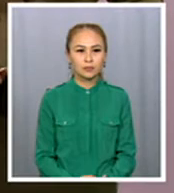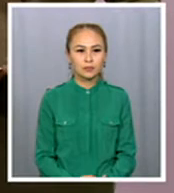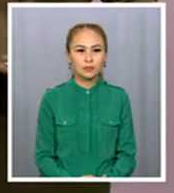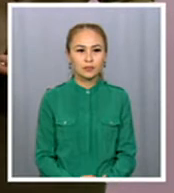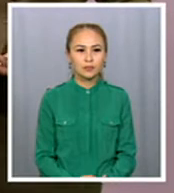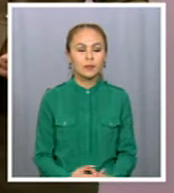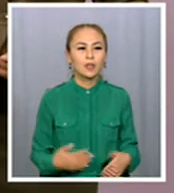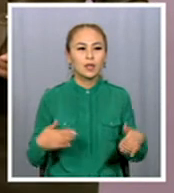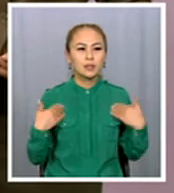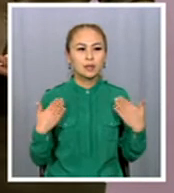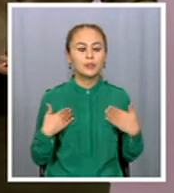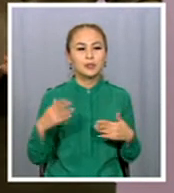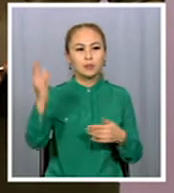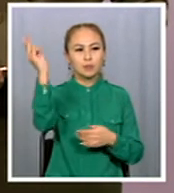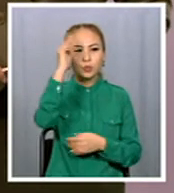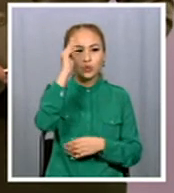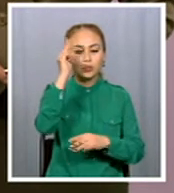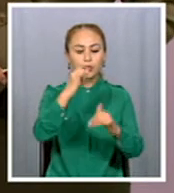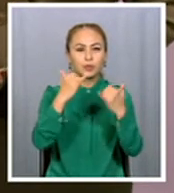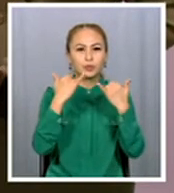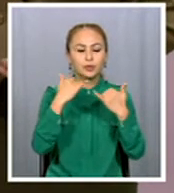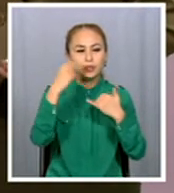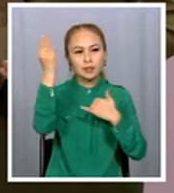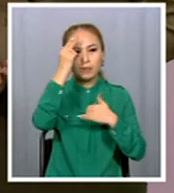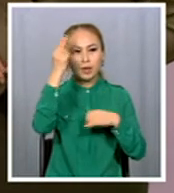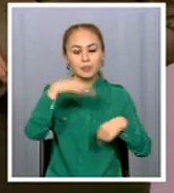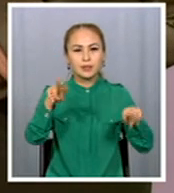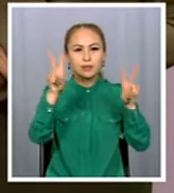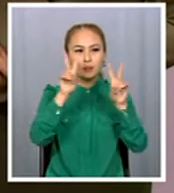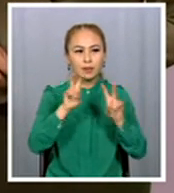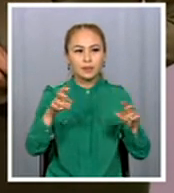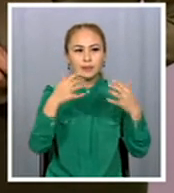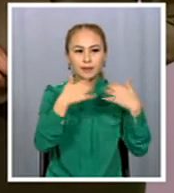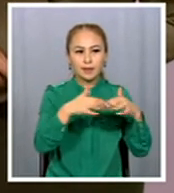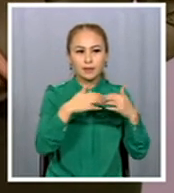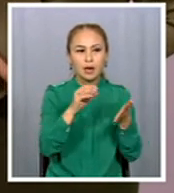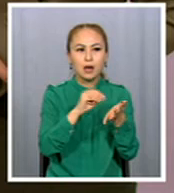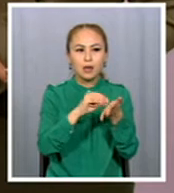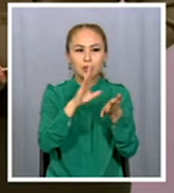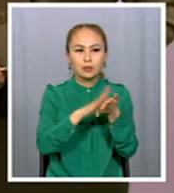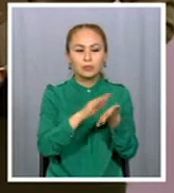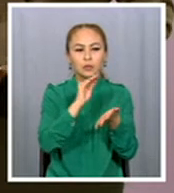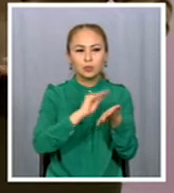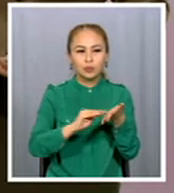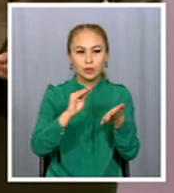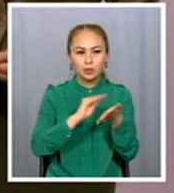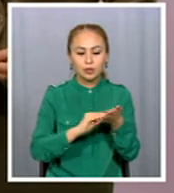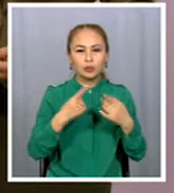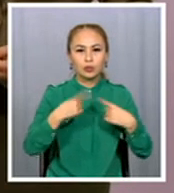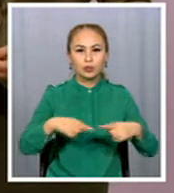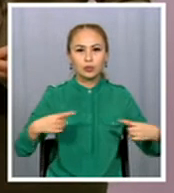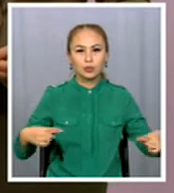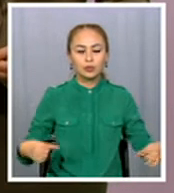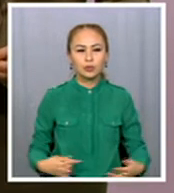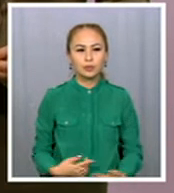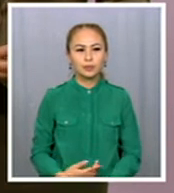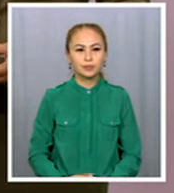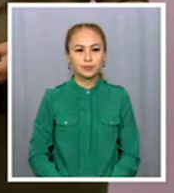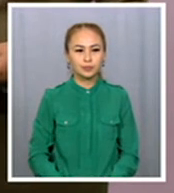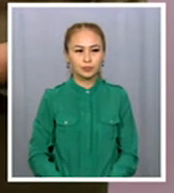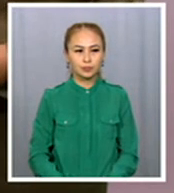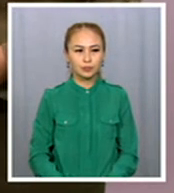Сәлеметсіңдер ме, оқушылар? Бүгінгі сабағымыздың тақырыбы санды және әріпті өрнектер.